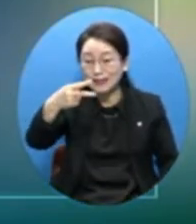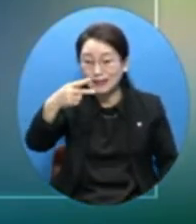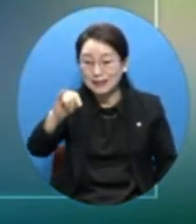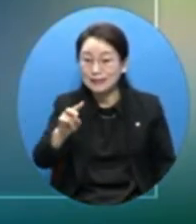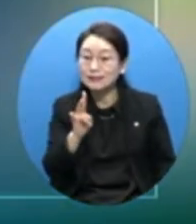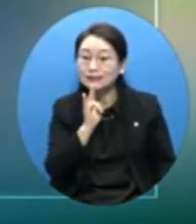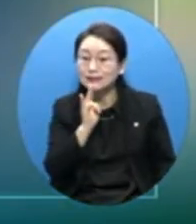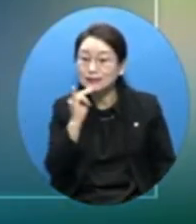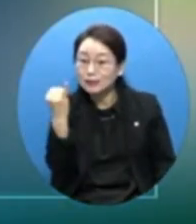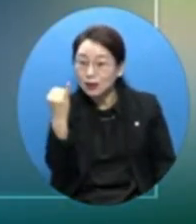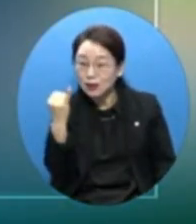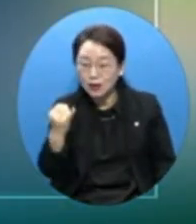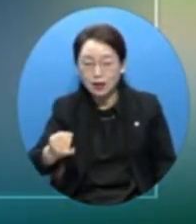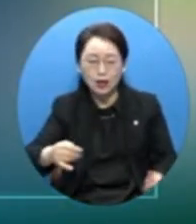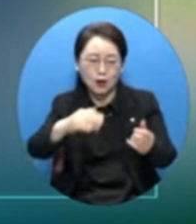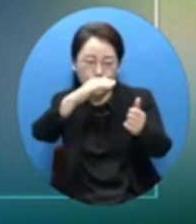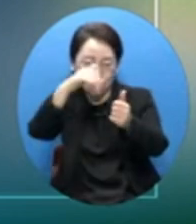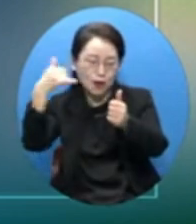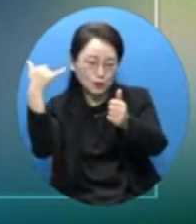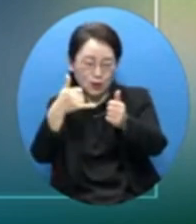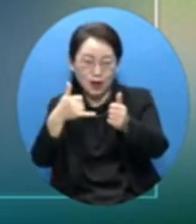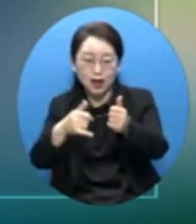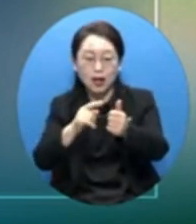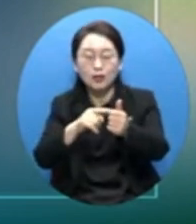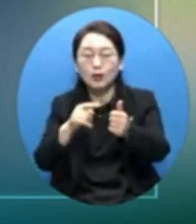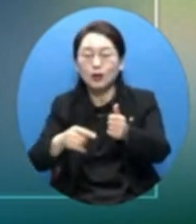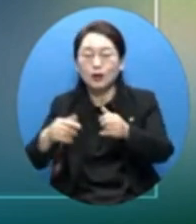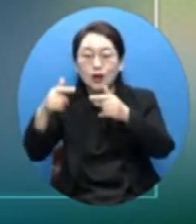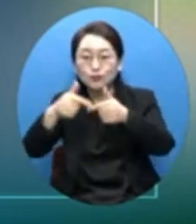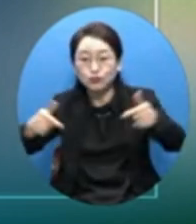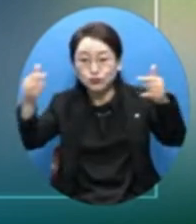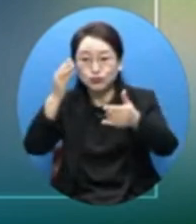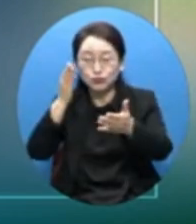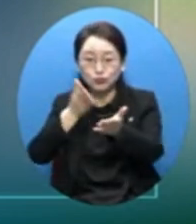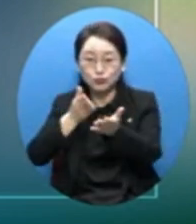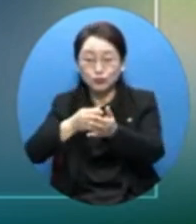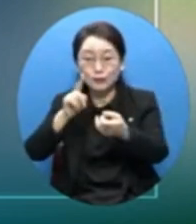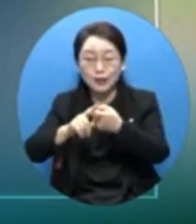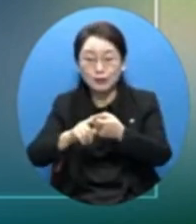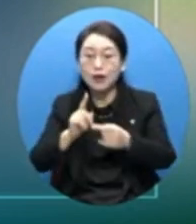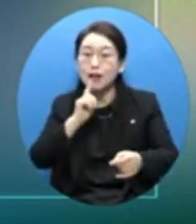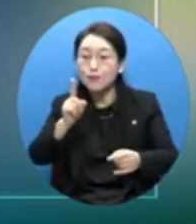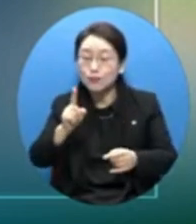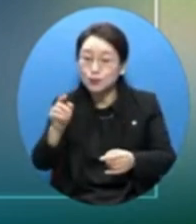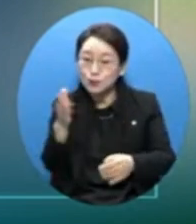연락이 왔습니다. 부흥에 대한 메시지를 주셨는데 한 1분 정도만 목사님